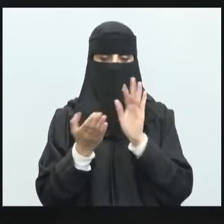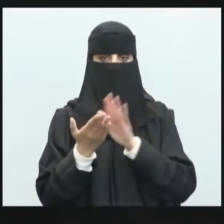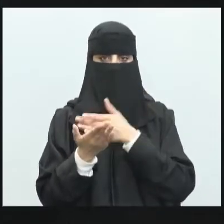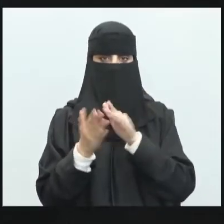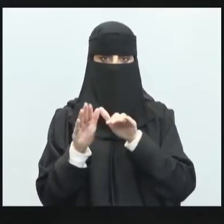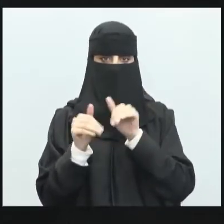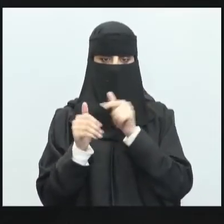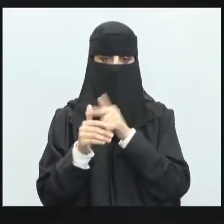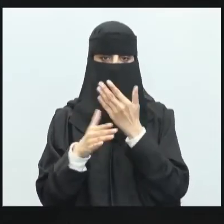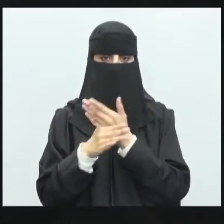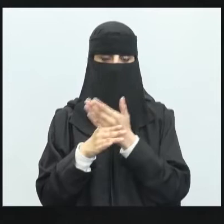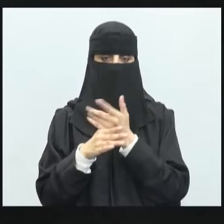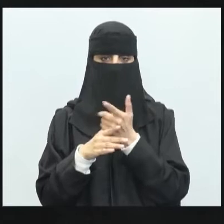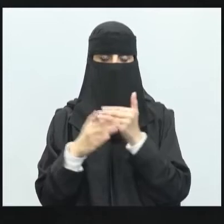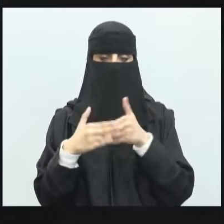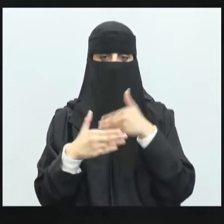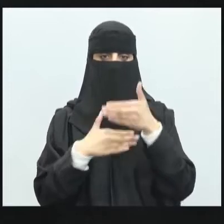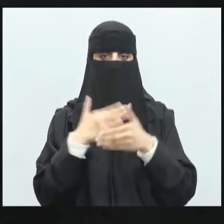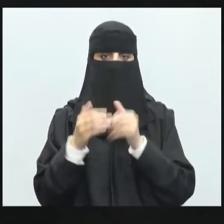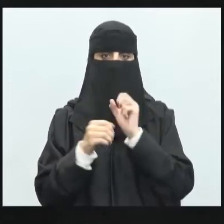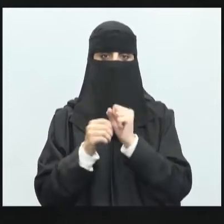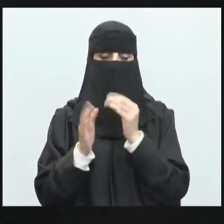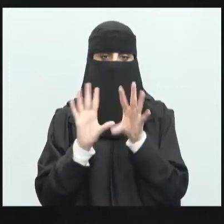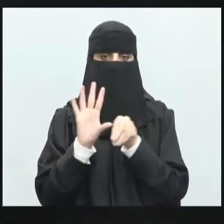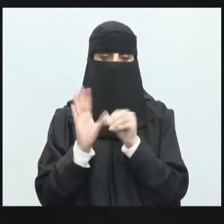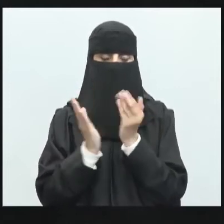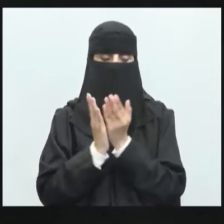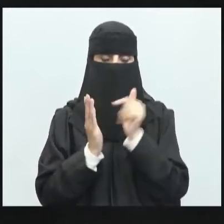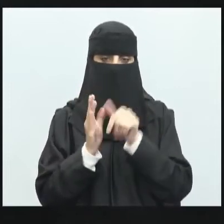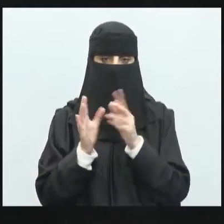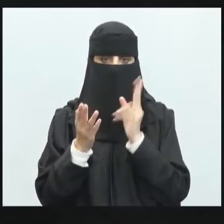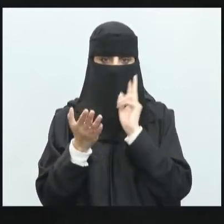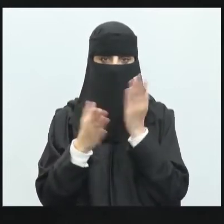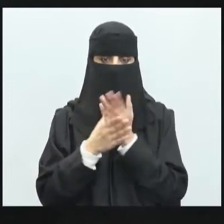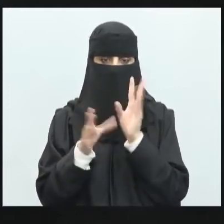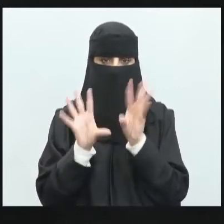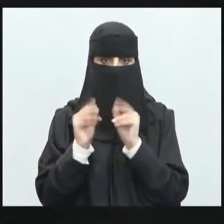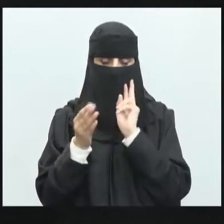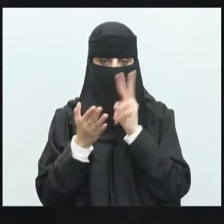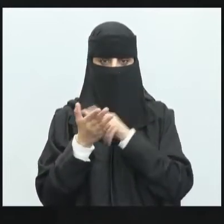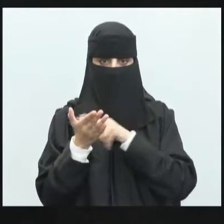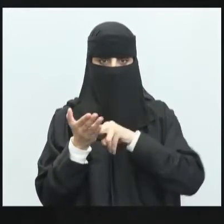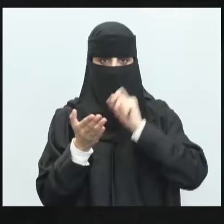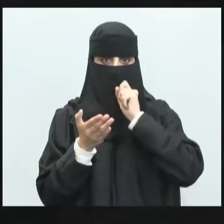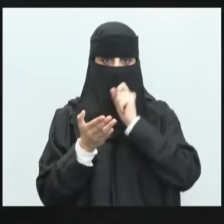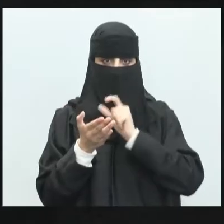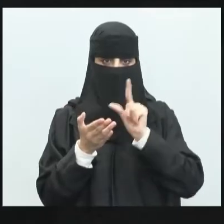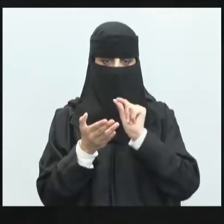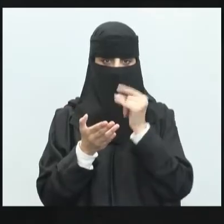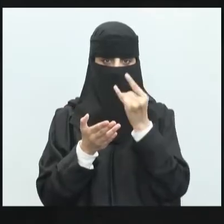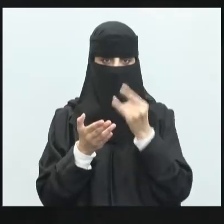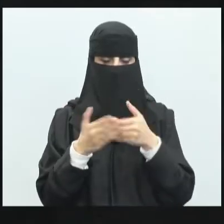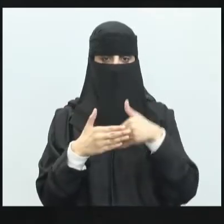حتى نقرا قراءه جهريه جيده ثم يجيب عن عدد من